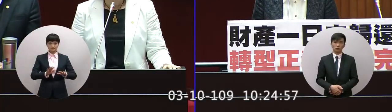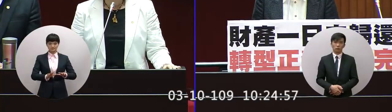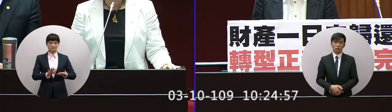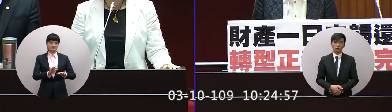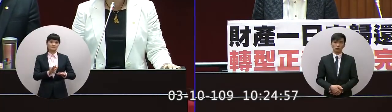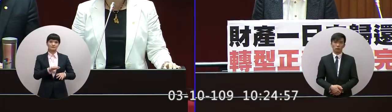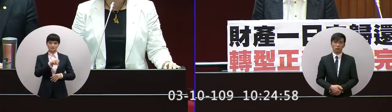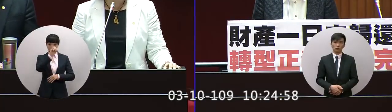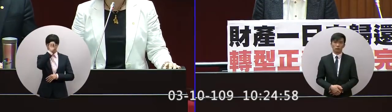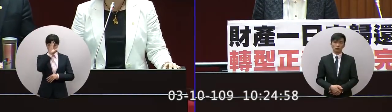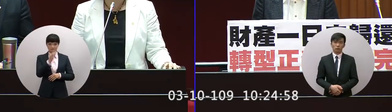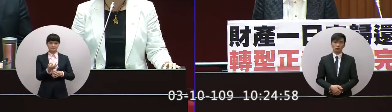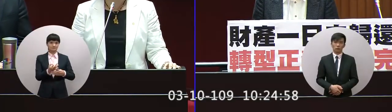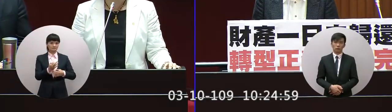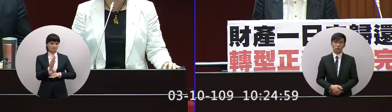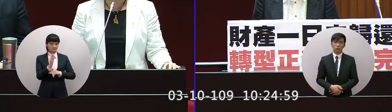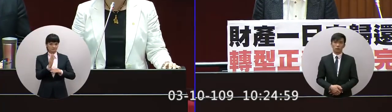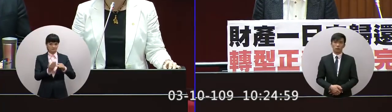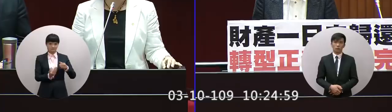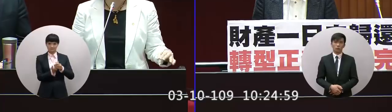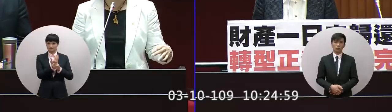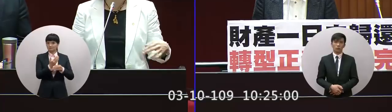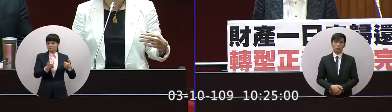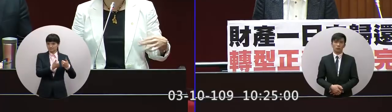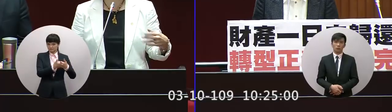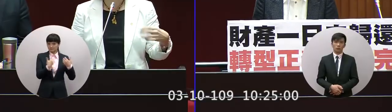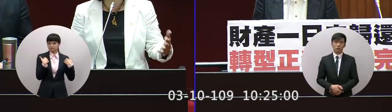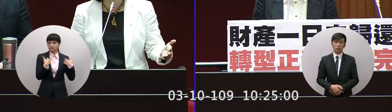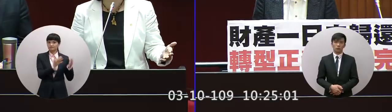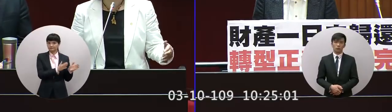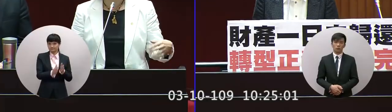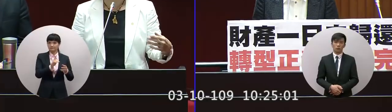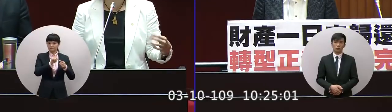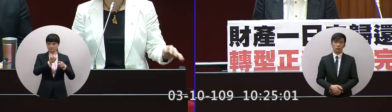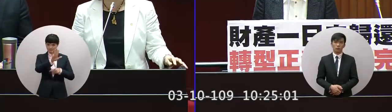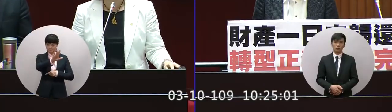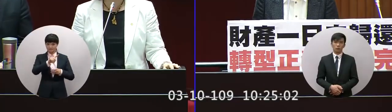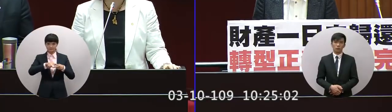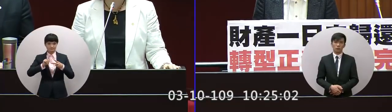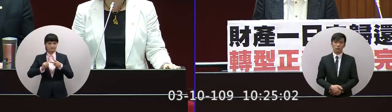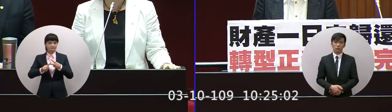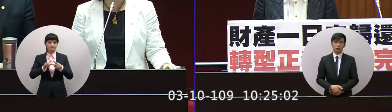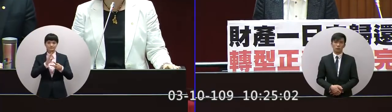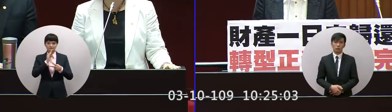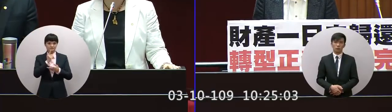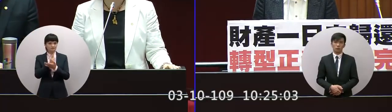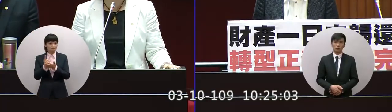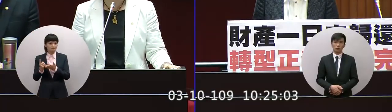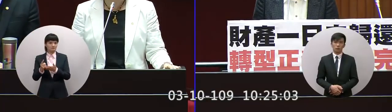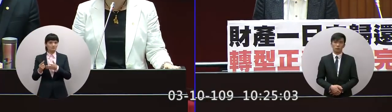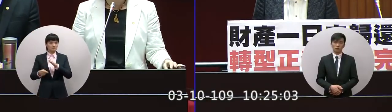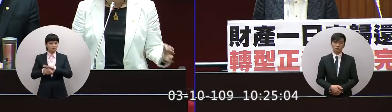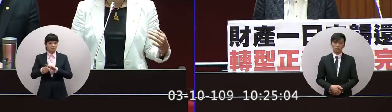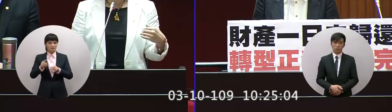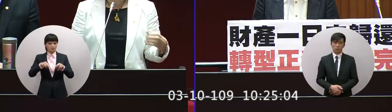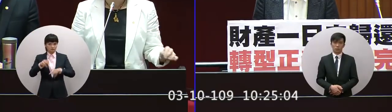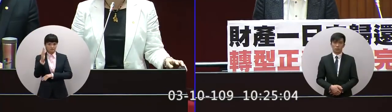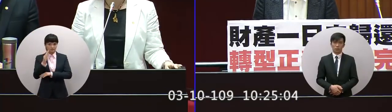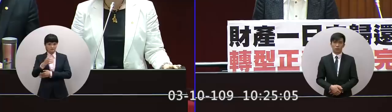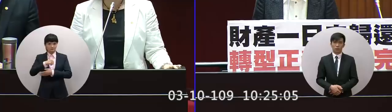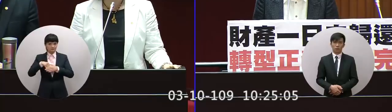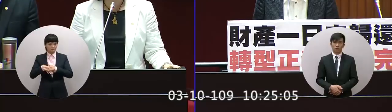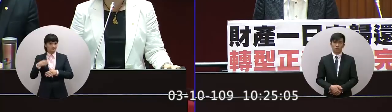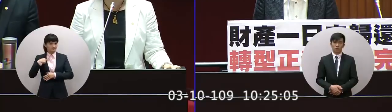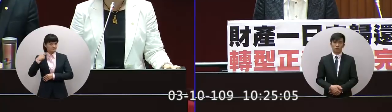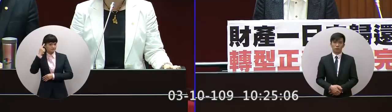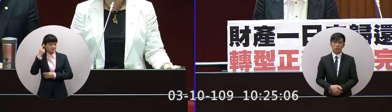的事。那另外一个部分呢，就是则是各种行政不法所收取 的，那这个部分我想要需要再研议。那在促